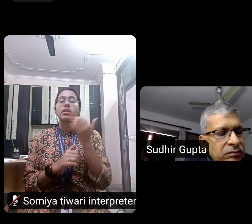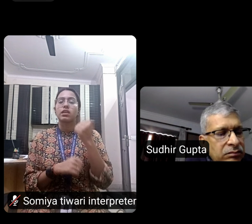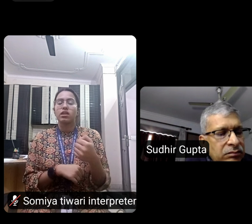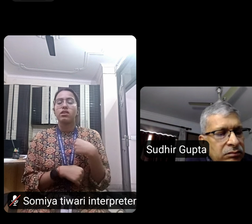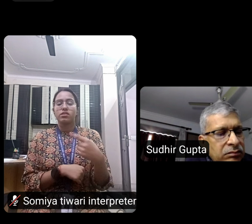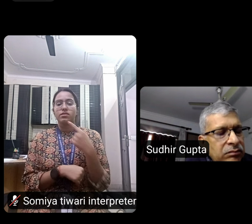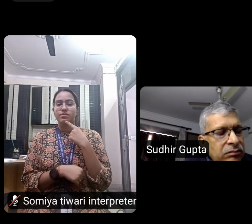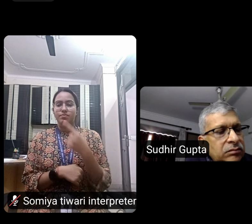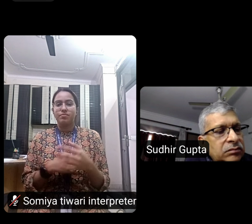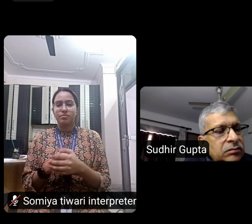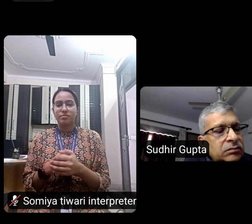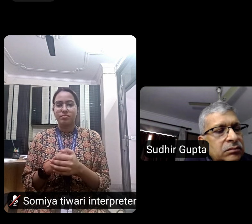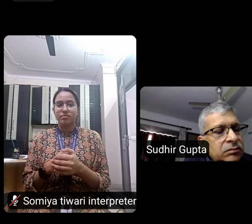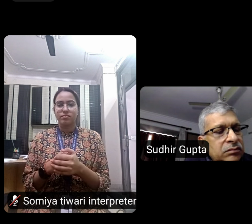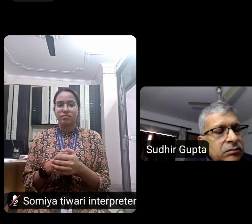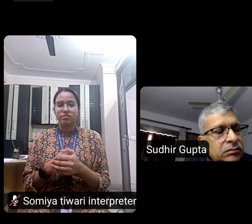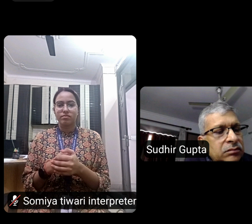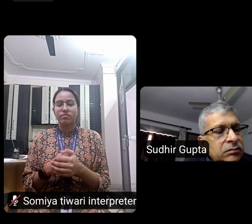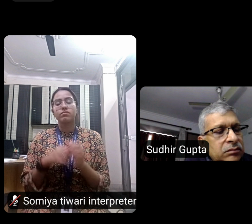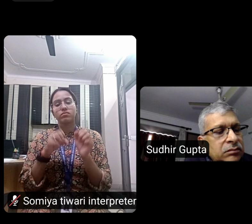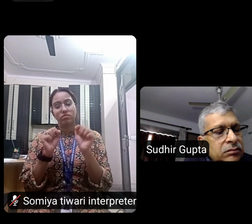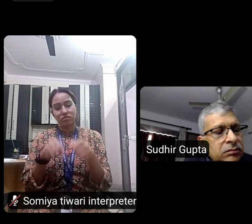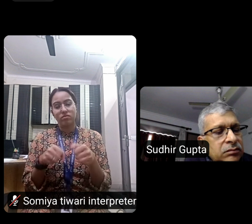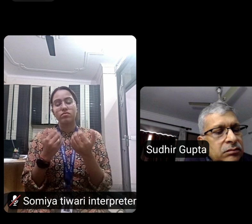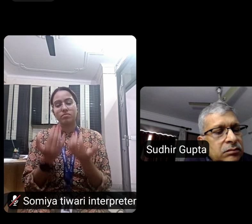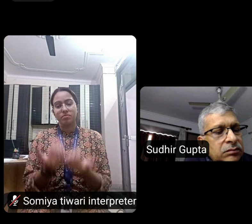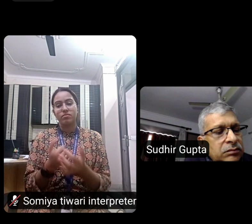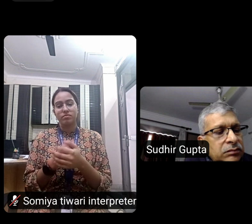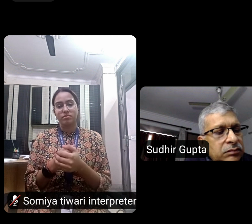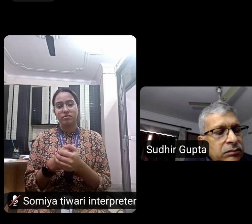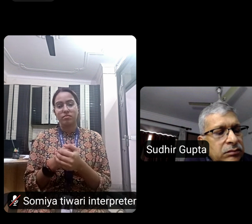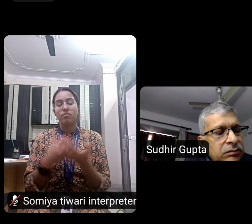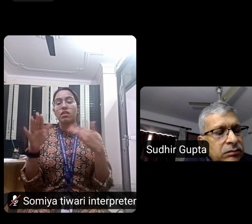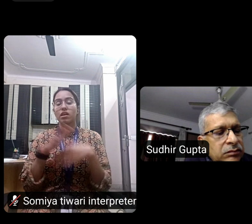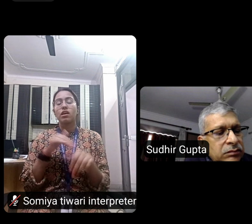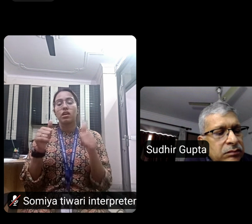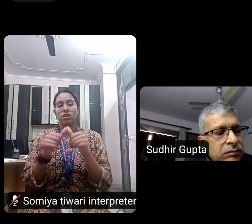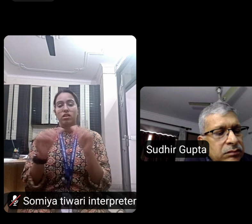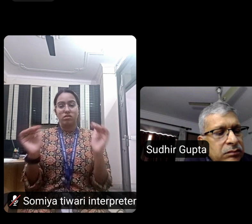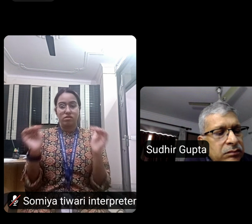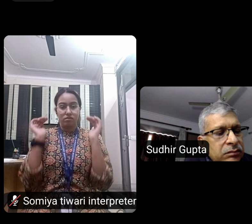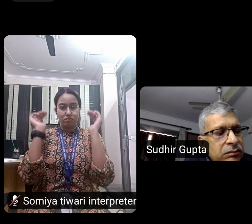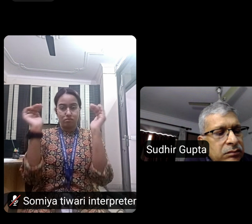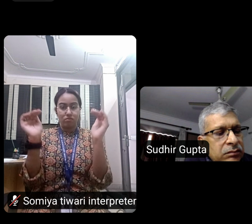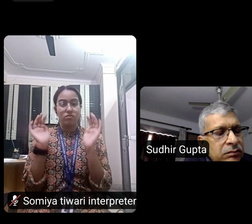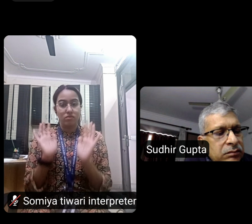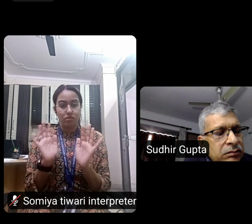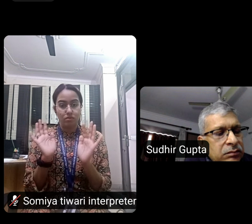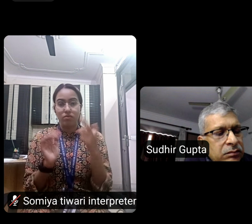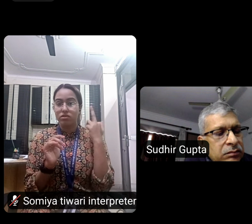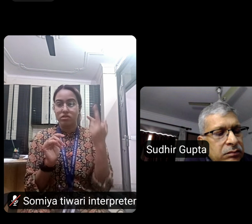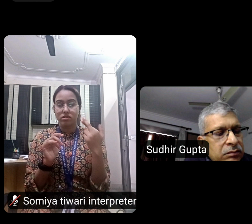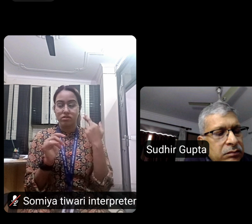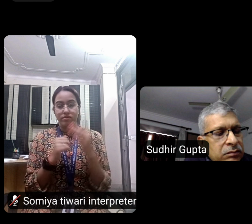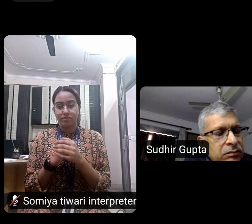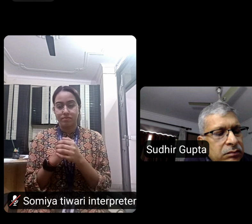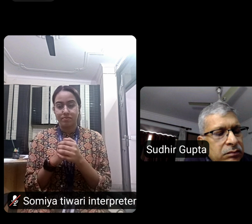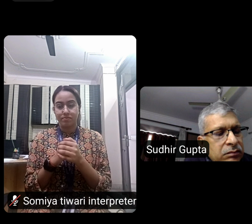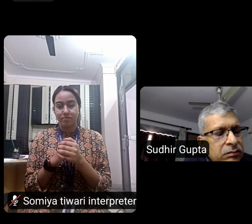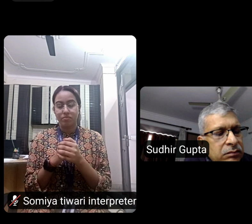बताऊंगी, मैं बोलना चाहती हूँ कि बहुत ज़्यादा इसमें एडवांसमेंट हुई है बिकॉज ऑफ